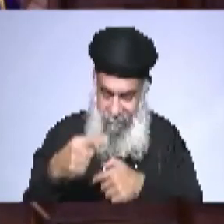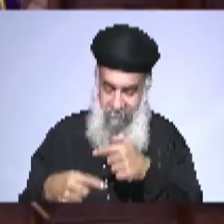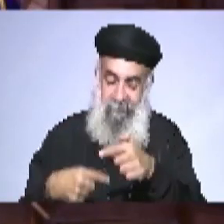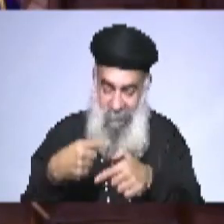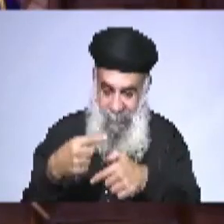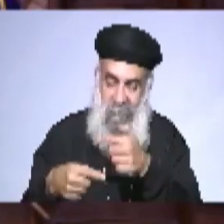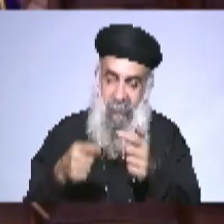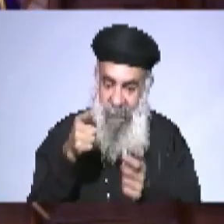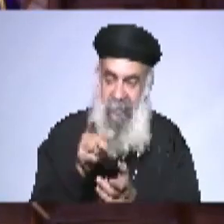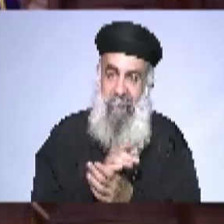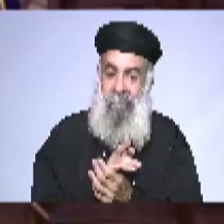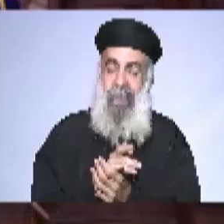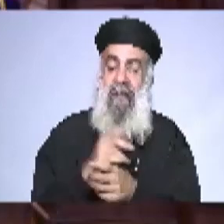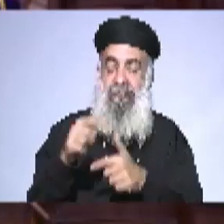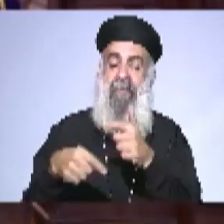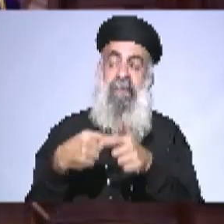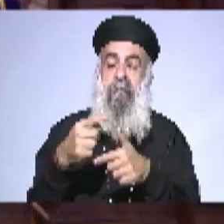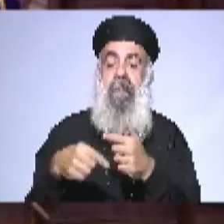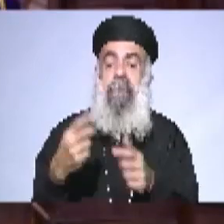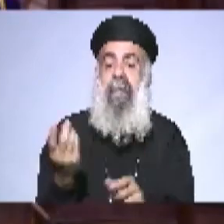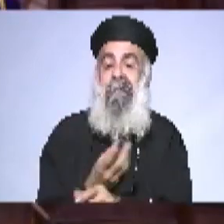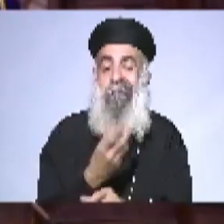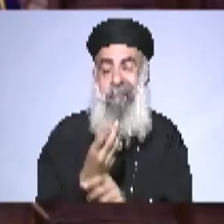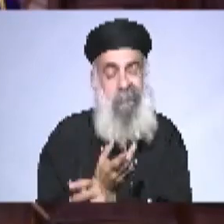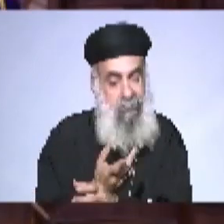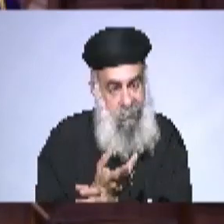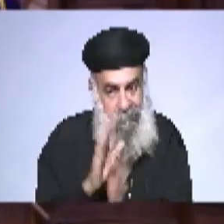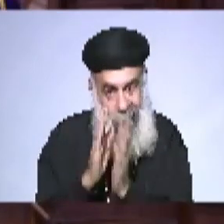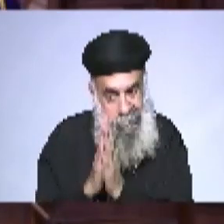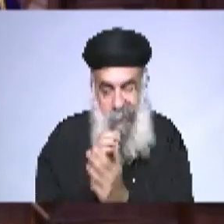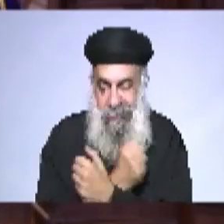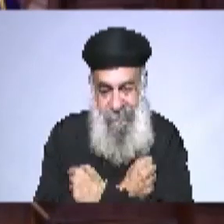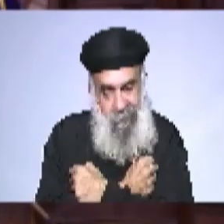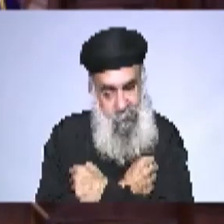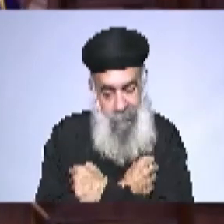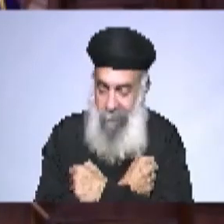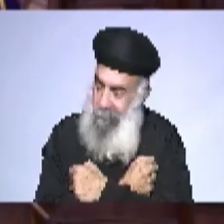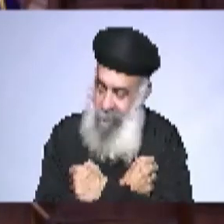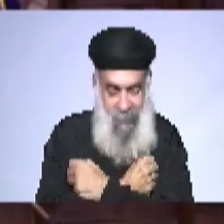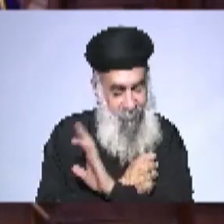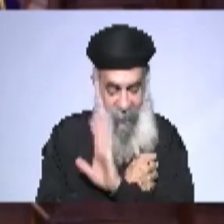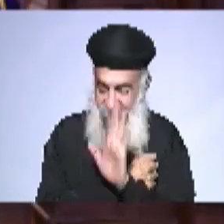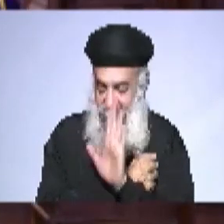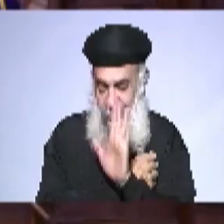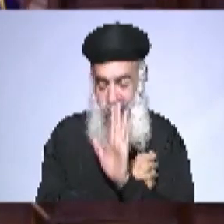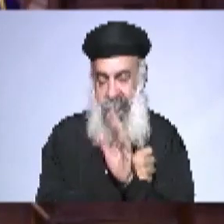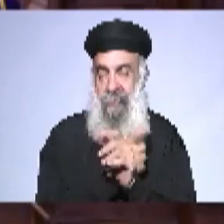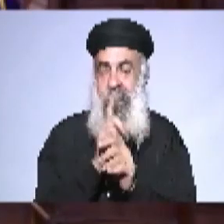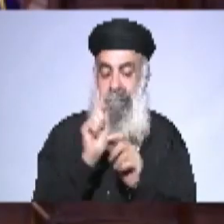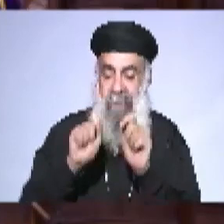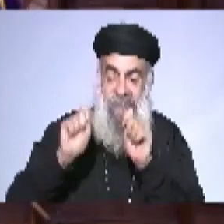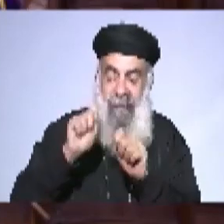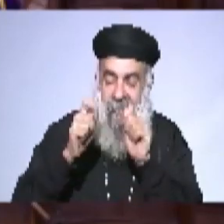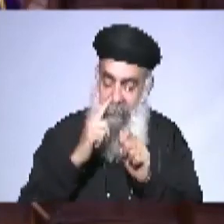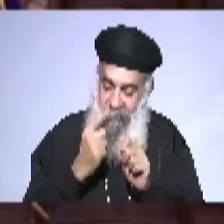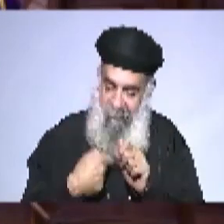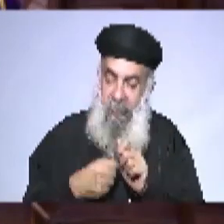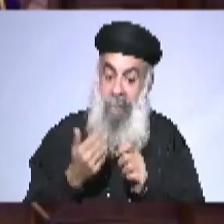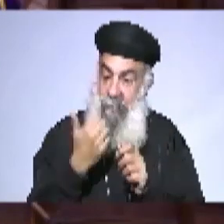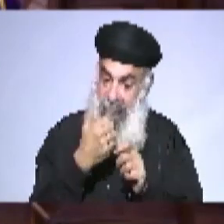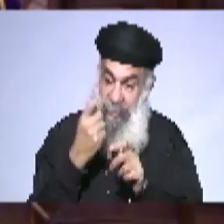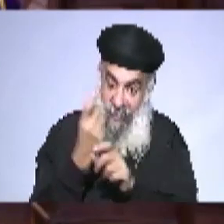فيه يستمر في الخطيه ويستمر في عباده الاوثان لا صلح نفسك ما يبقاش فيه